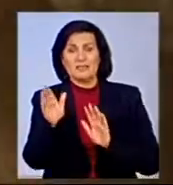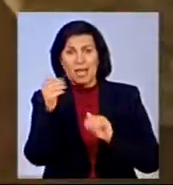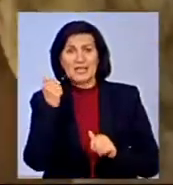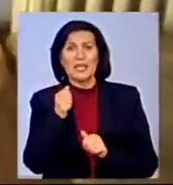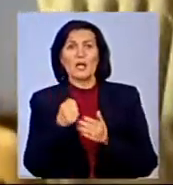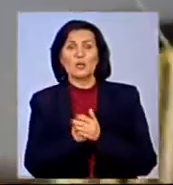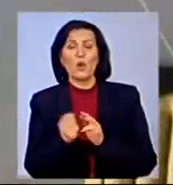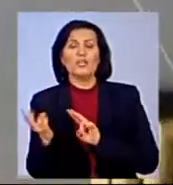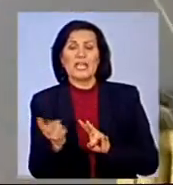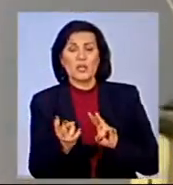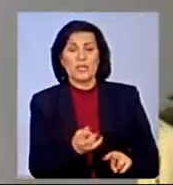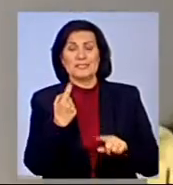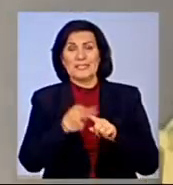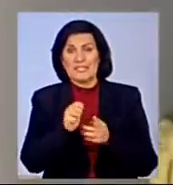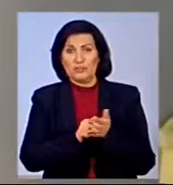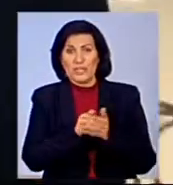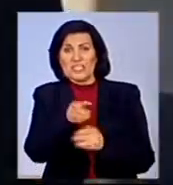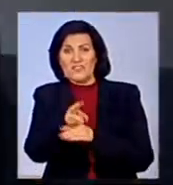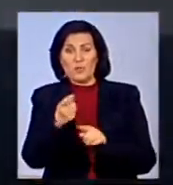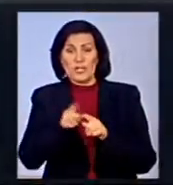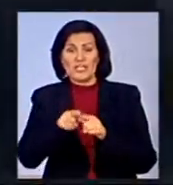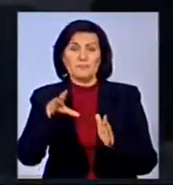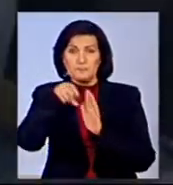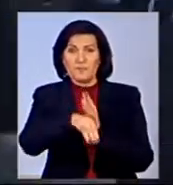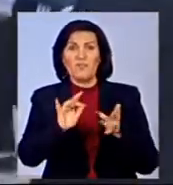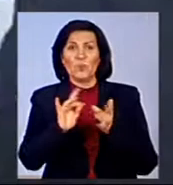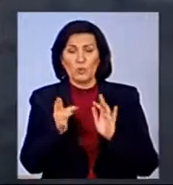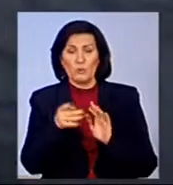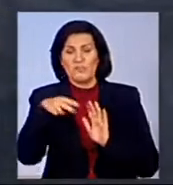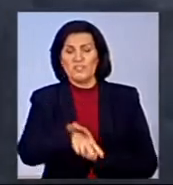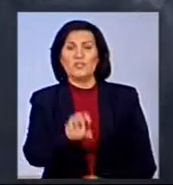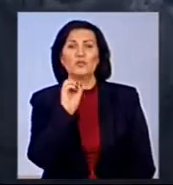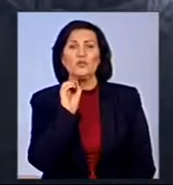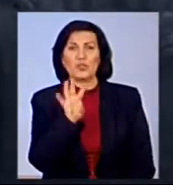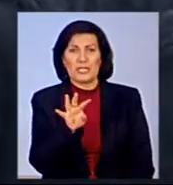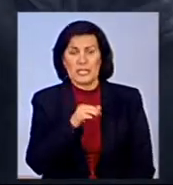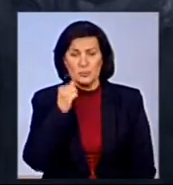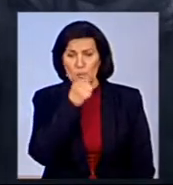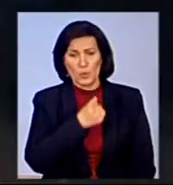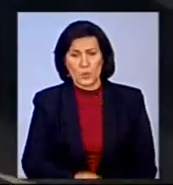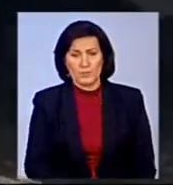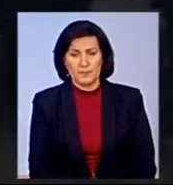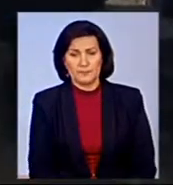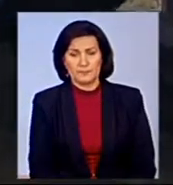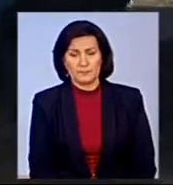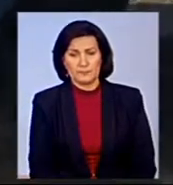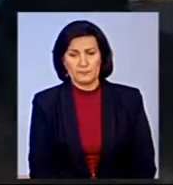її словами, це через відео, яке він публікував у YouTube у 2014 році.